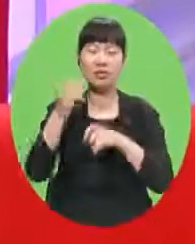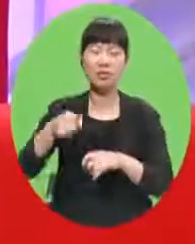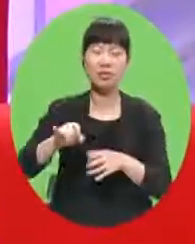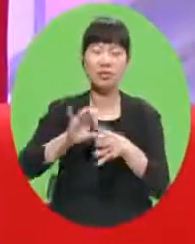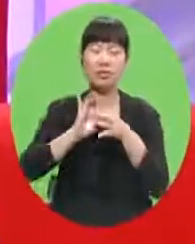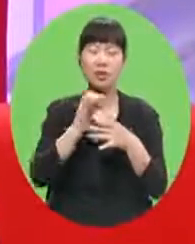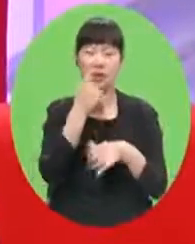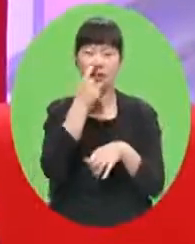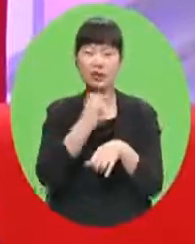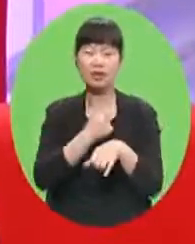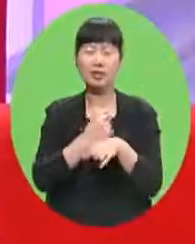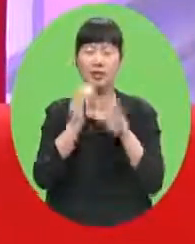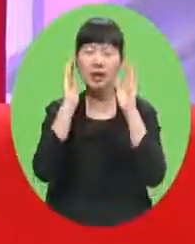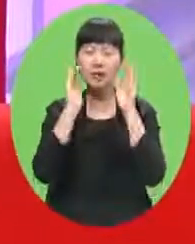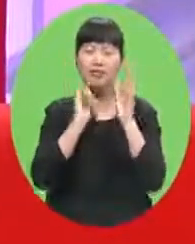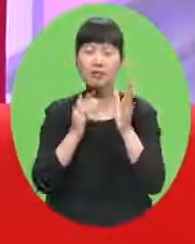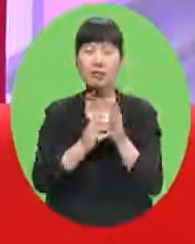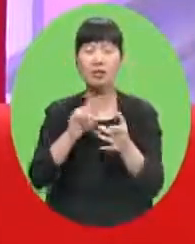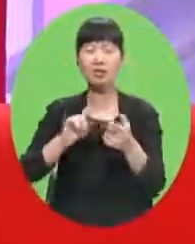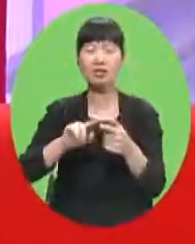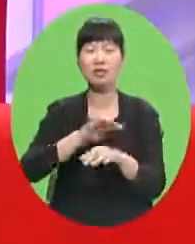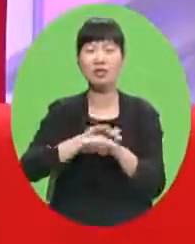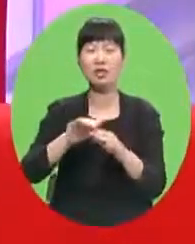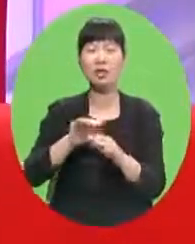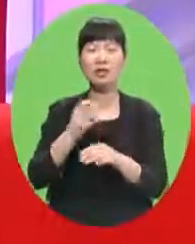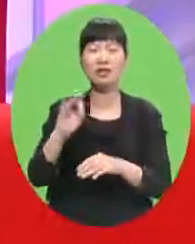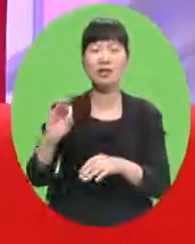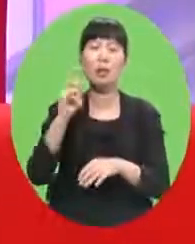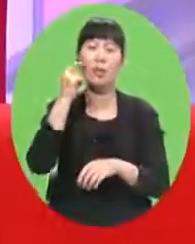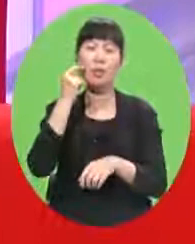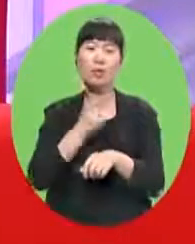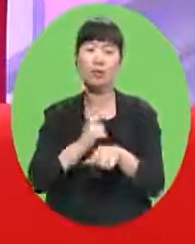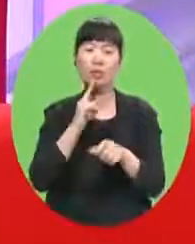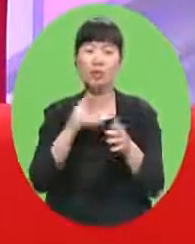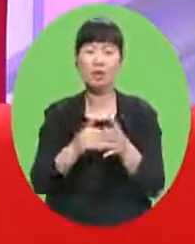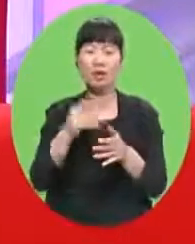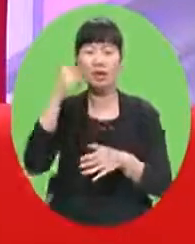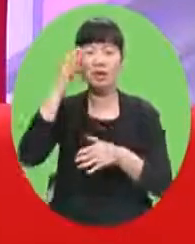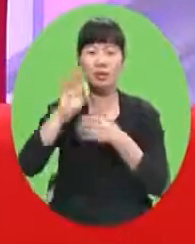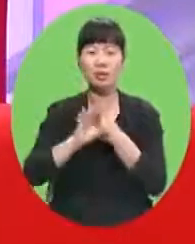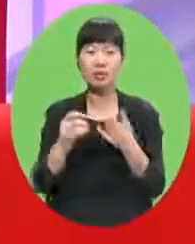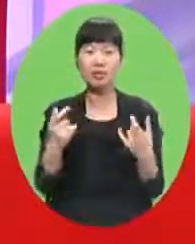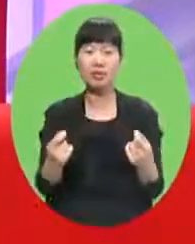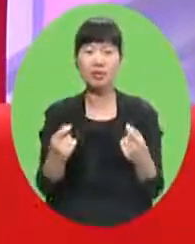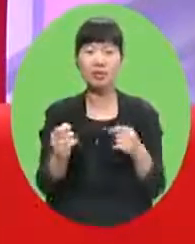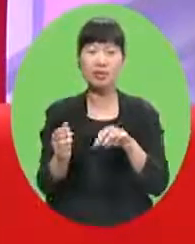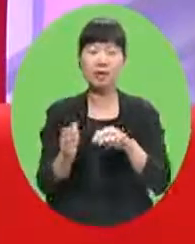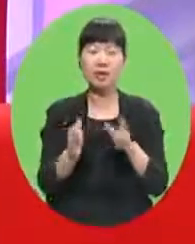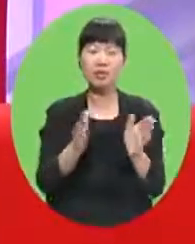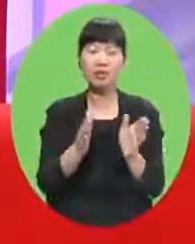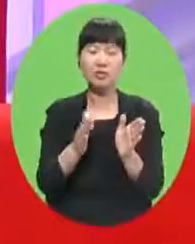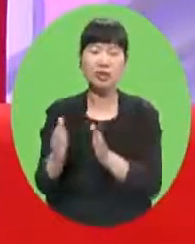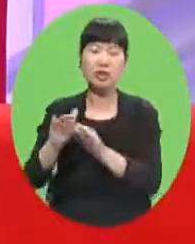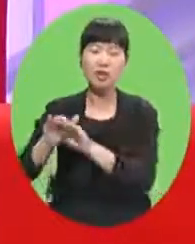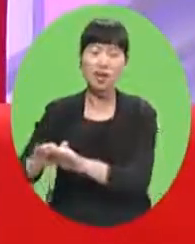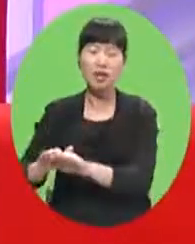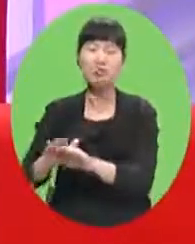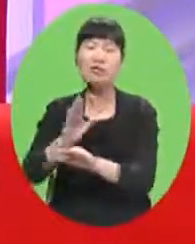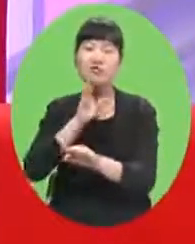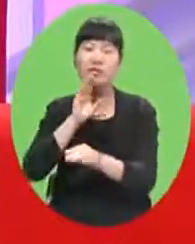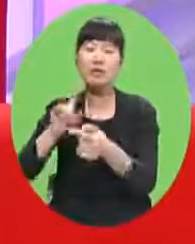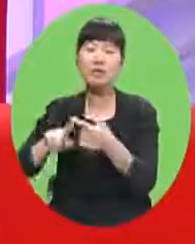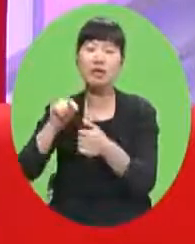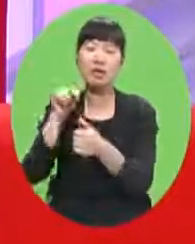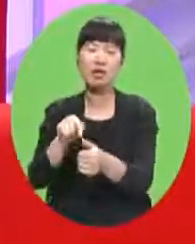통해 배워진 학습이에요. 근데 그걸 잘 선뜻 못 받아들이세요. 왜냐하면 이렇게 치우는 것이 옳으면 이렇게 하라고 얘기를 해요.